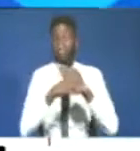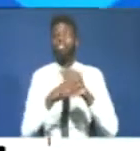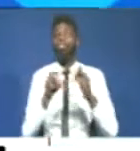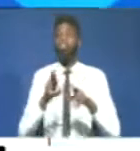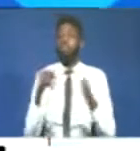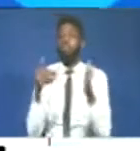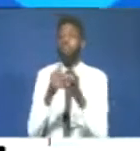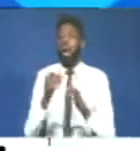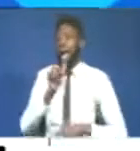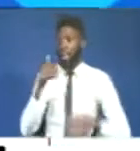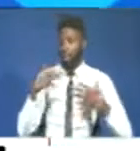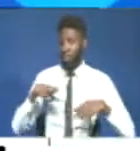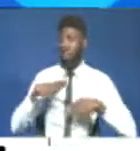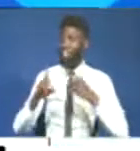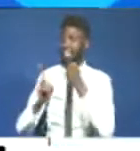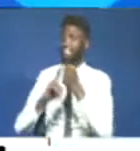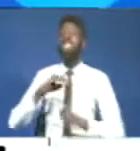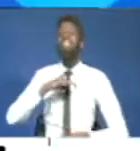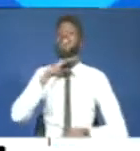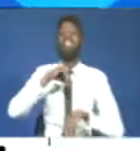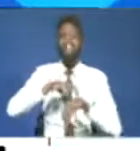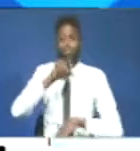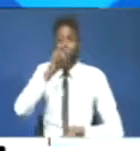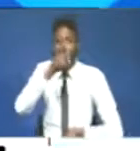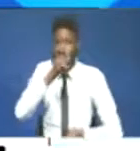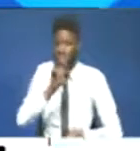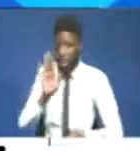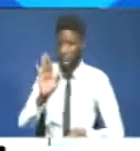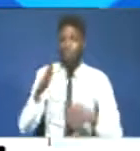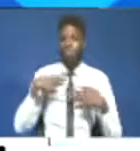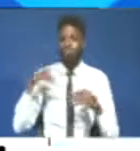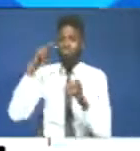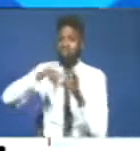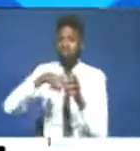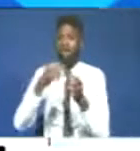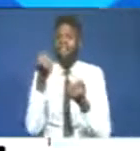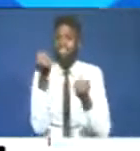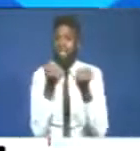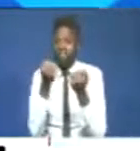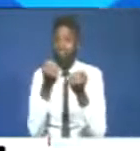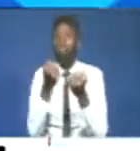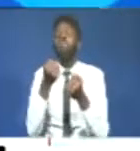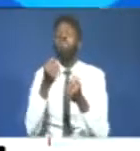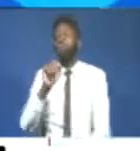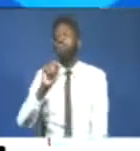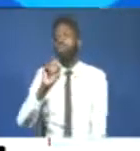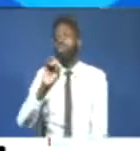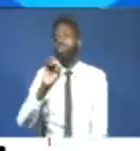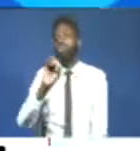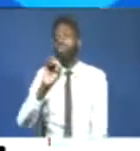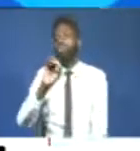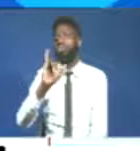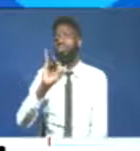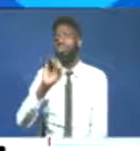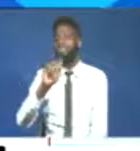wakati tuktuk waliokuwa wameabiri ilipogongwa na gari la aina ya Toyota Prado lililokuwa likiendeshwa kwa